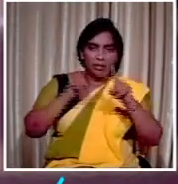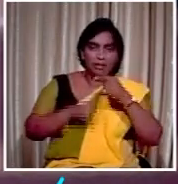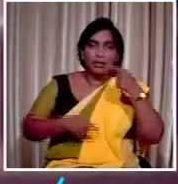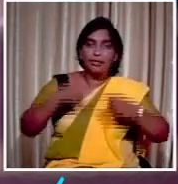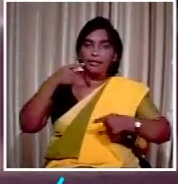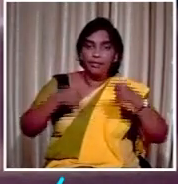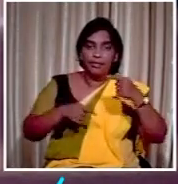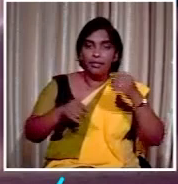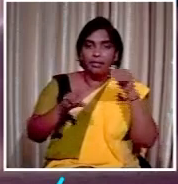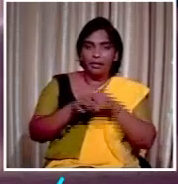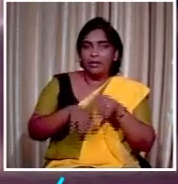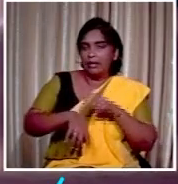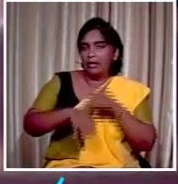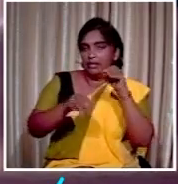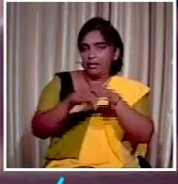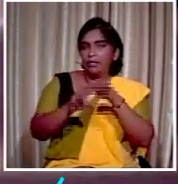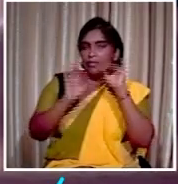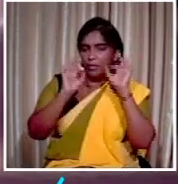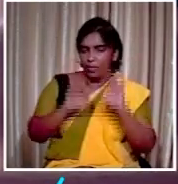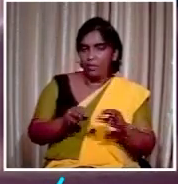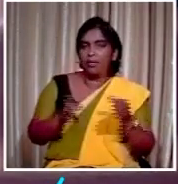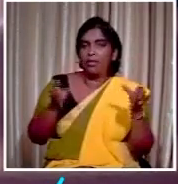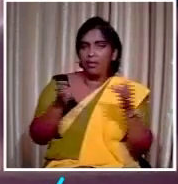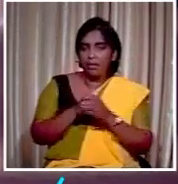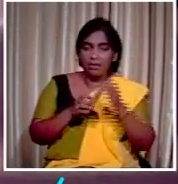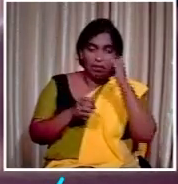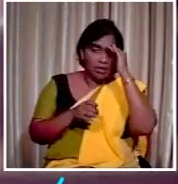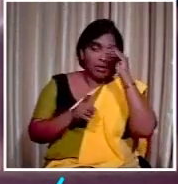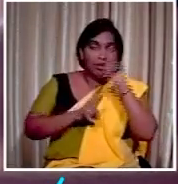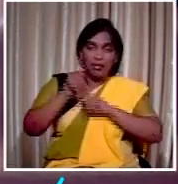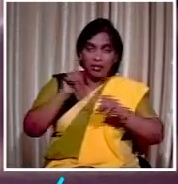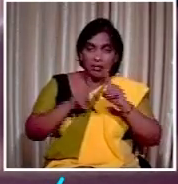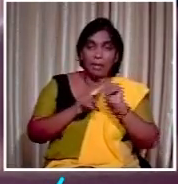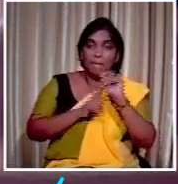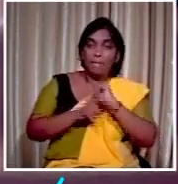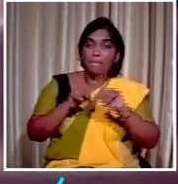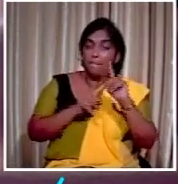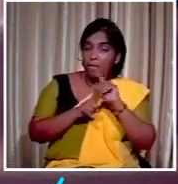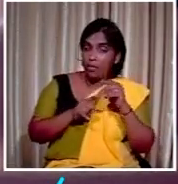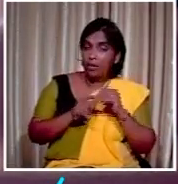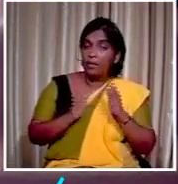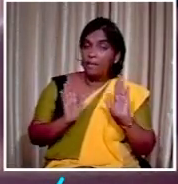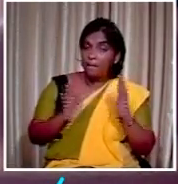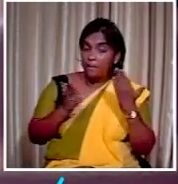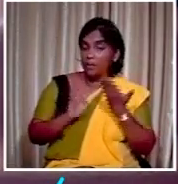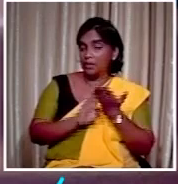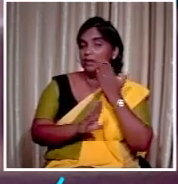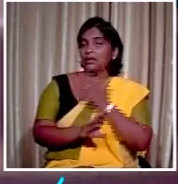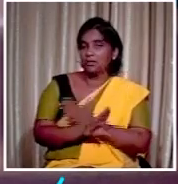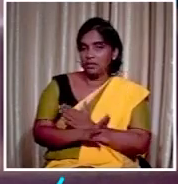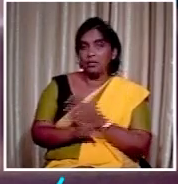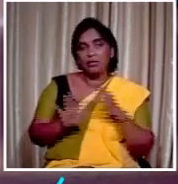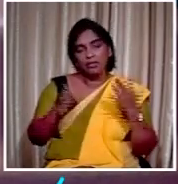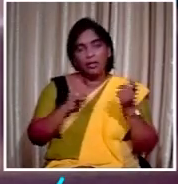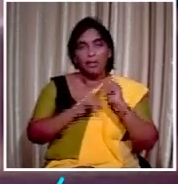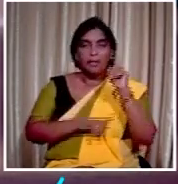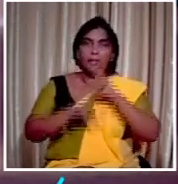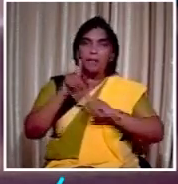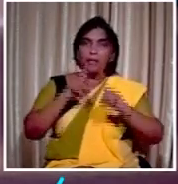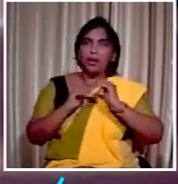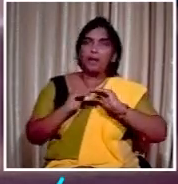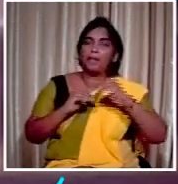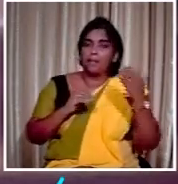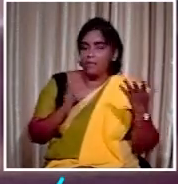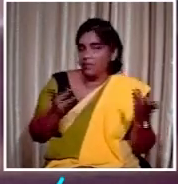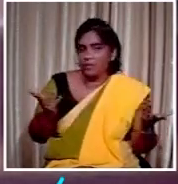तीन दान होने एक्को कंडायम रस्यू दान पार्लिमेंट पटांग इसल एम पार्लिमेंट पस्थित